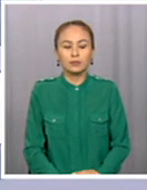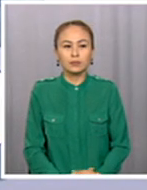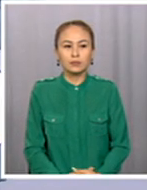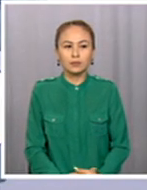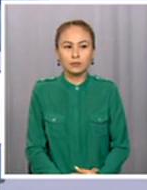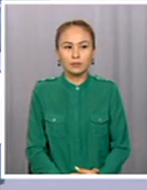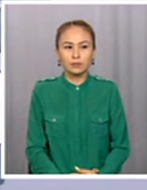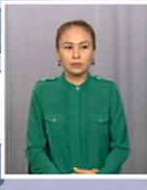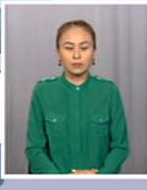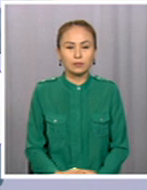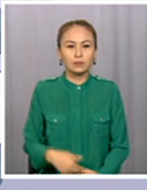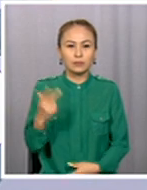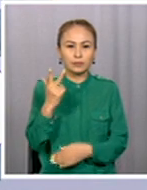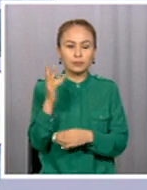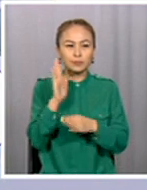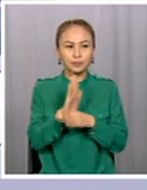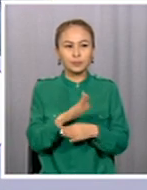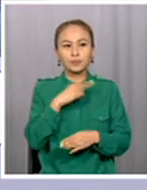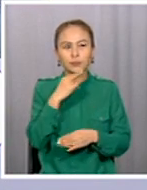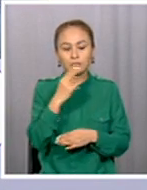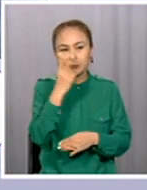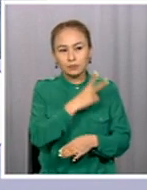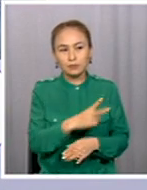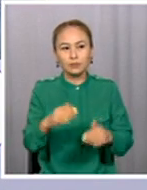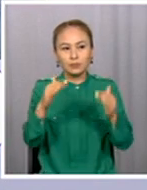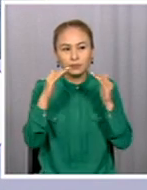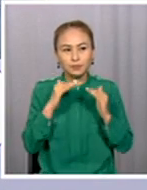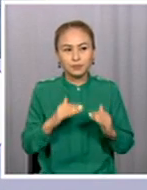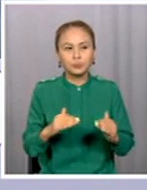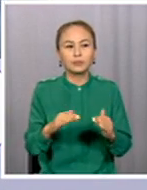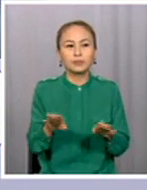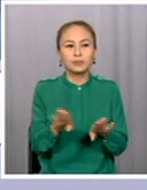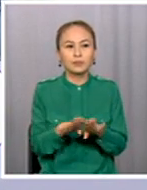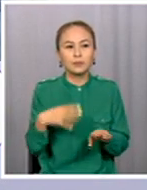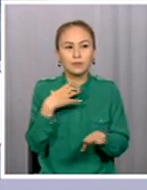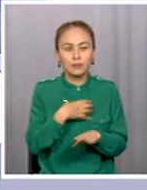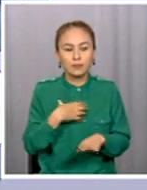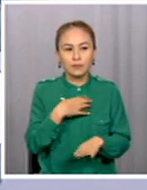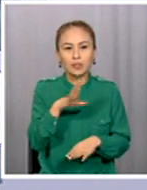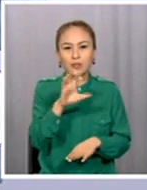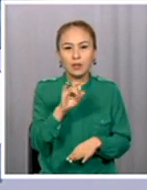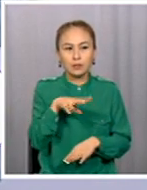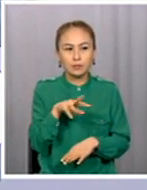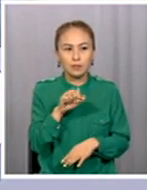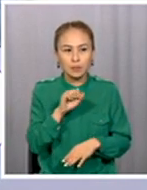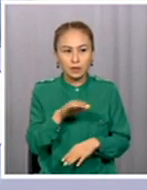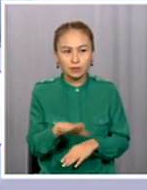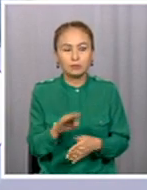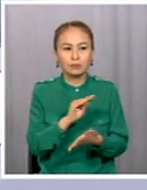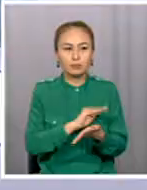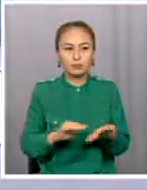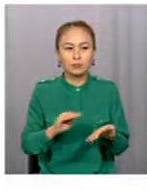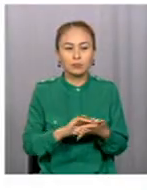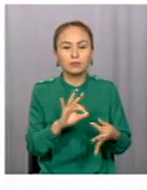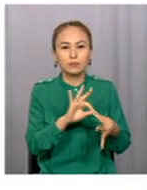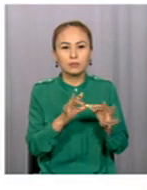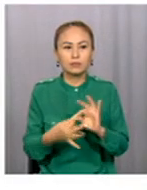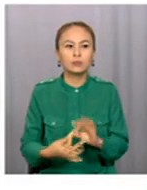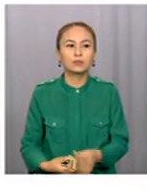Енді үшінші тапсырмаға көшейік. Төмендегі жәдігерлер негізінде Сармат өнерін сипаттаңыздар.